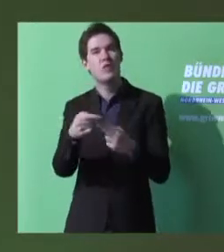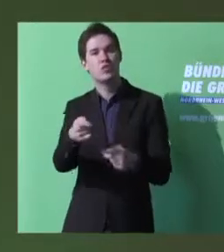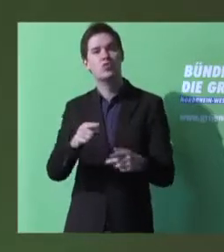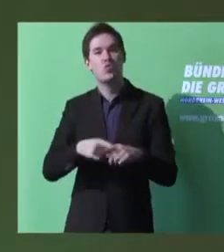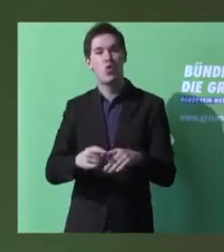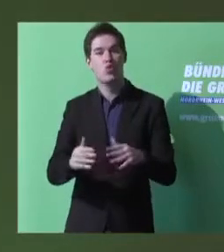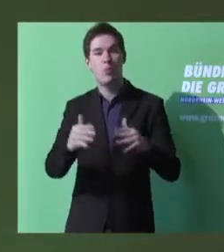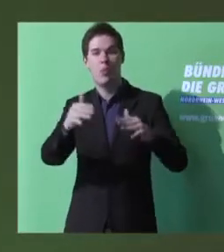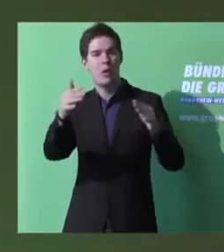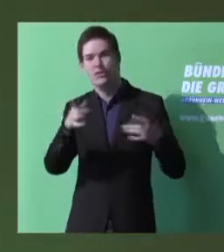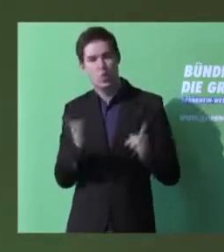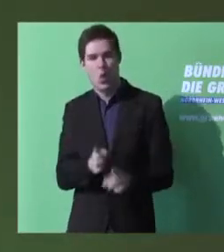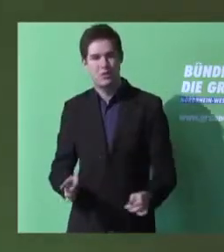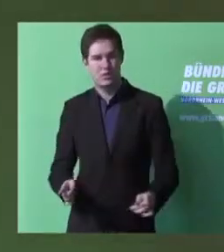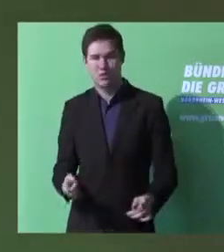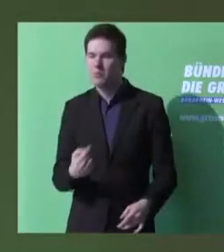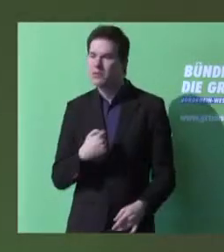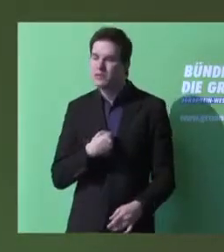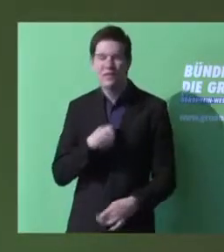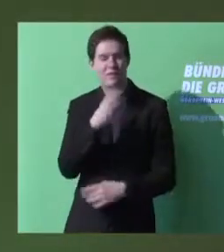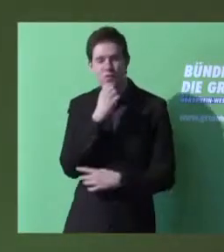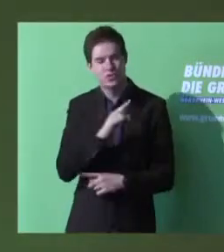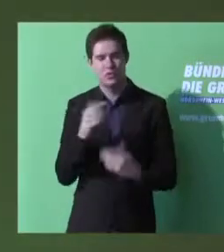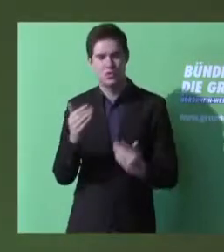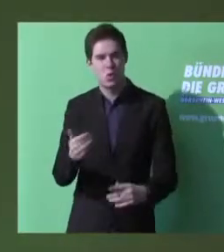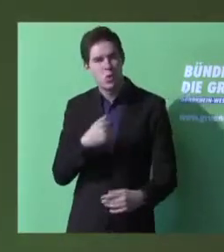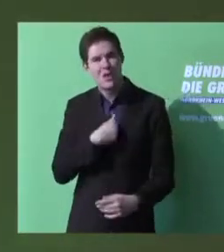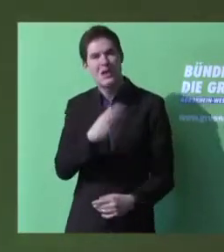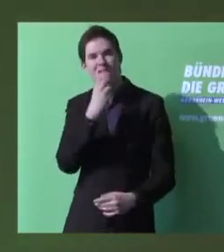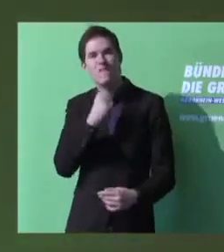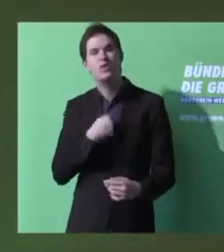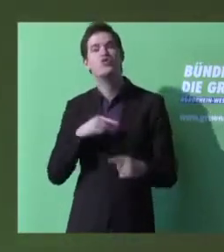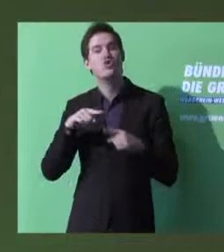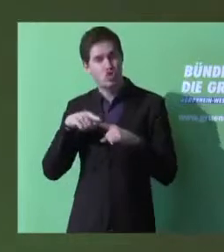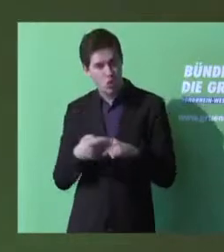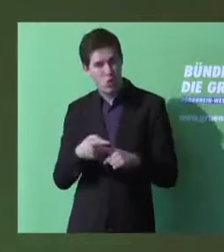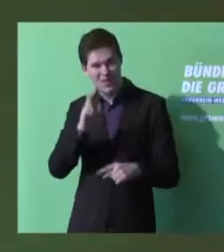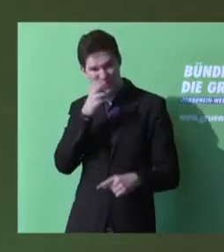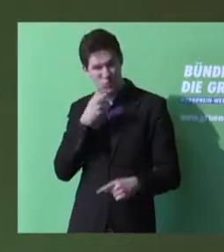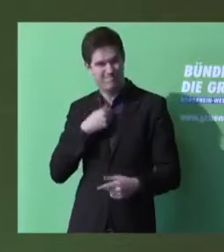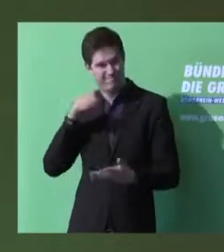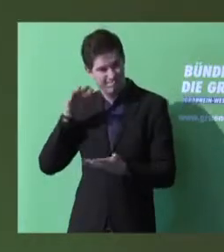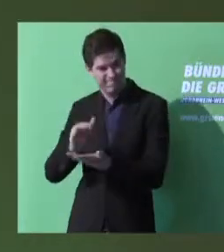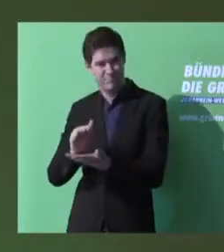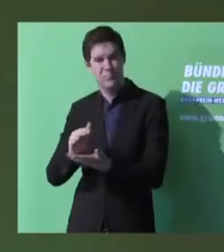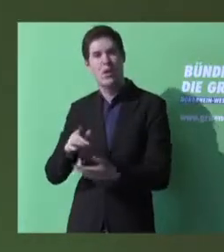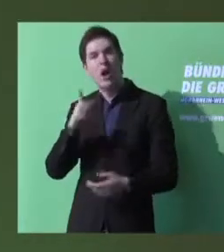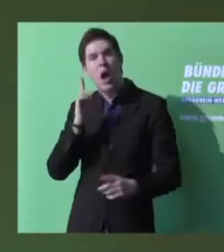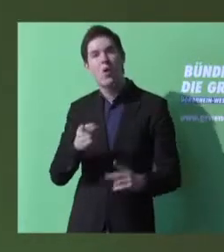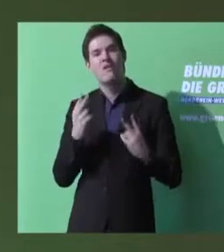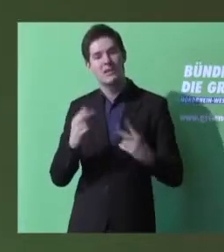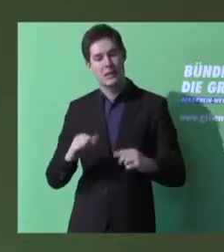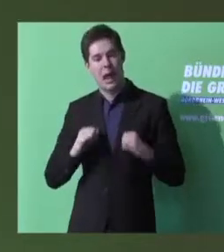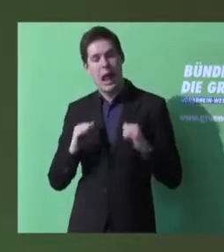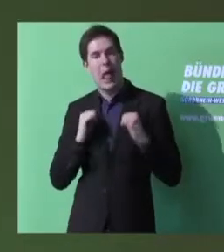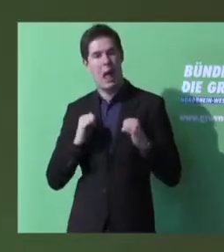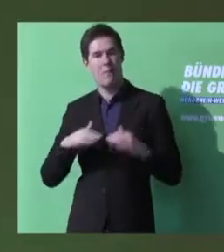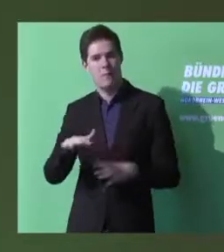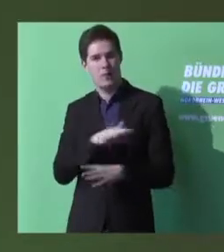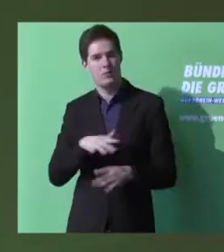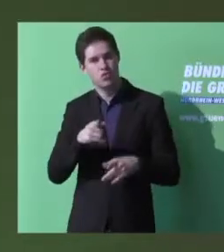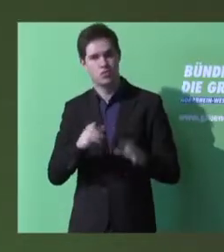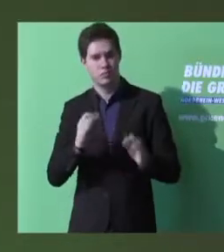wollen etwas anderes. Wir wollen neben der Schuldenbremse etwas, was unsere Lebensgrundlage angeht. Wir wollen ebenso